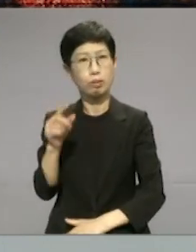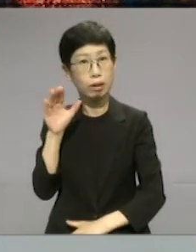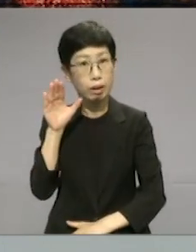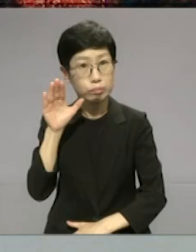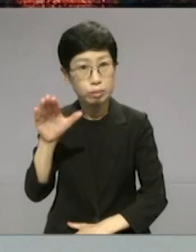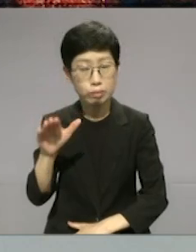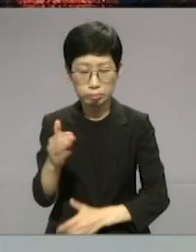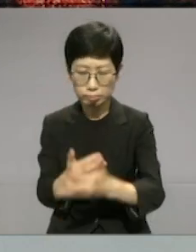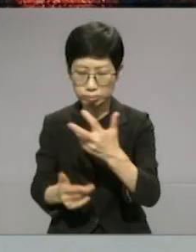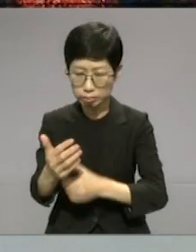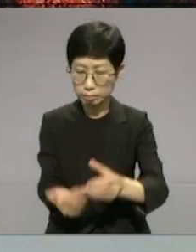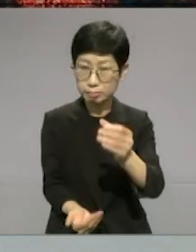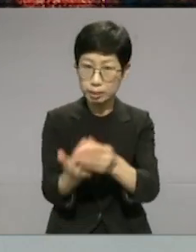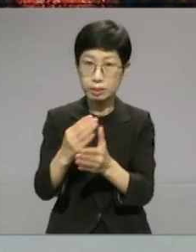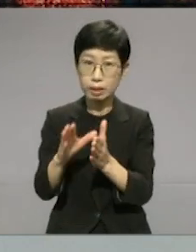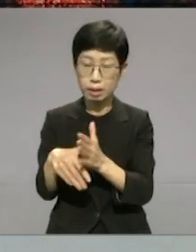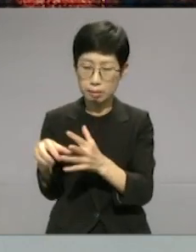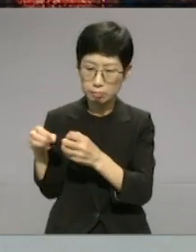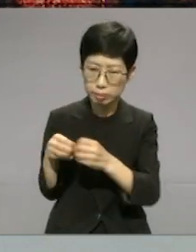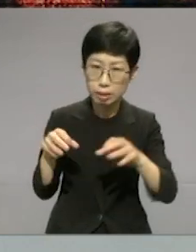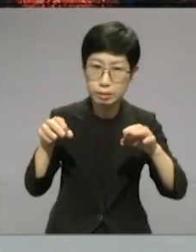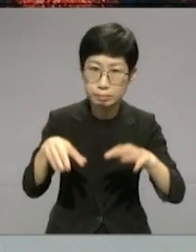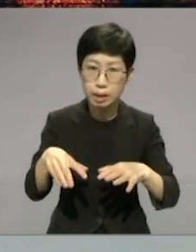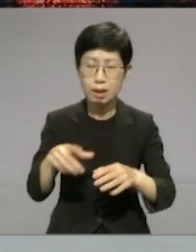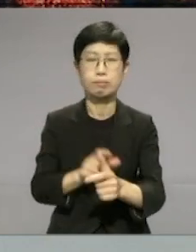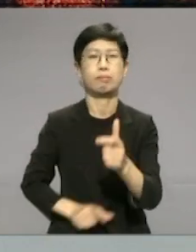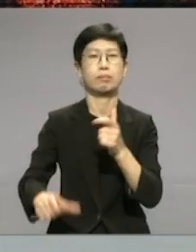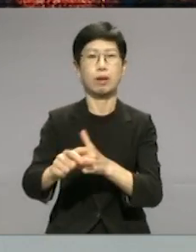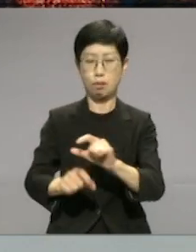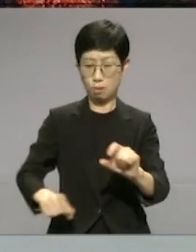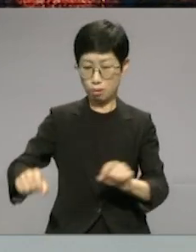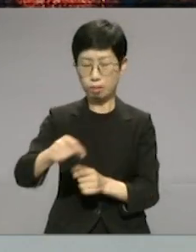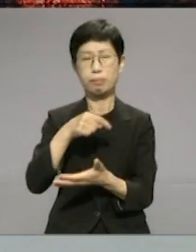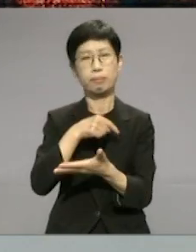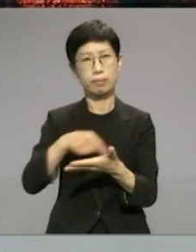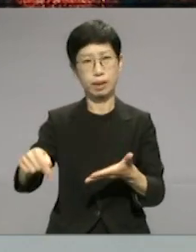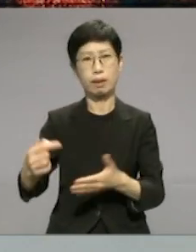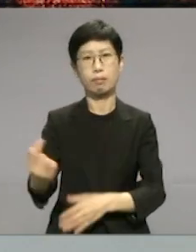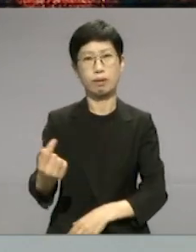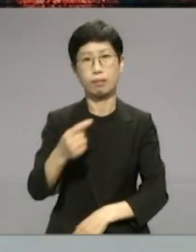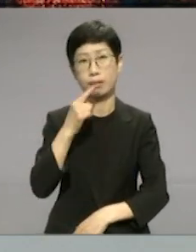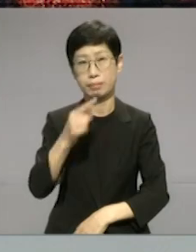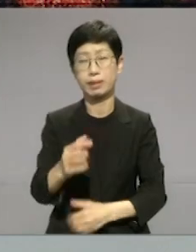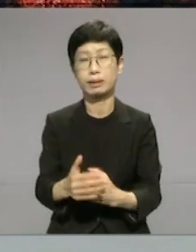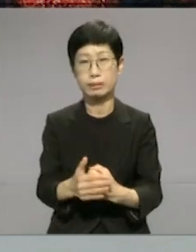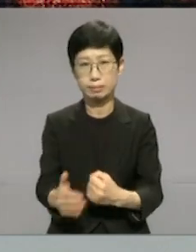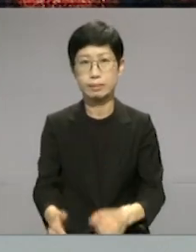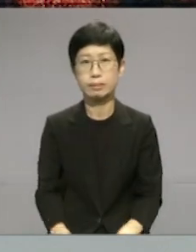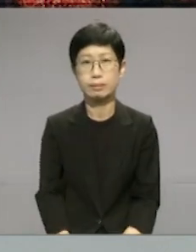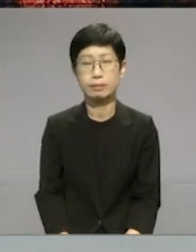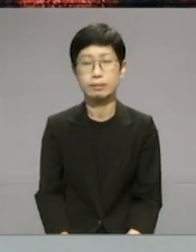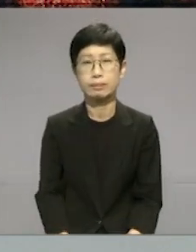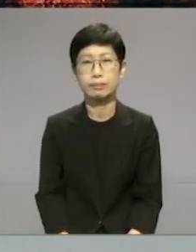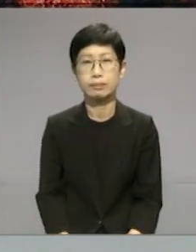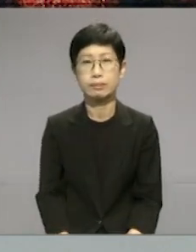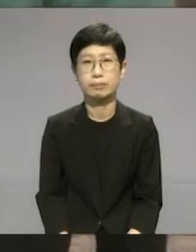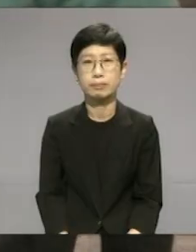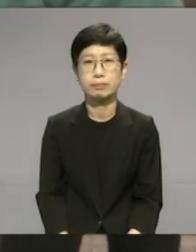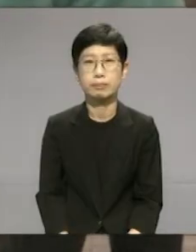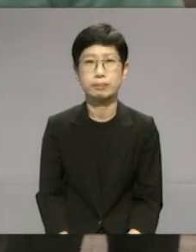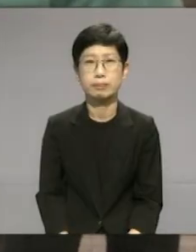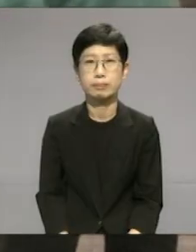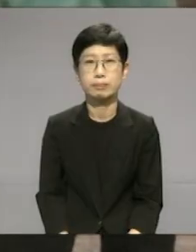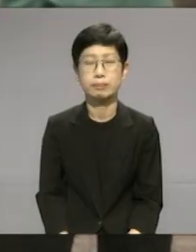앞으로 발생할 산불에 연료를 대주는 꼴이 될 뿐이라는 주장 때문입니다. 윤서영 월드리포터입니다.